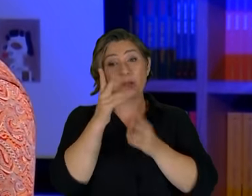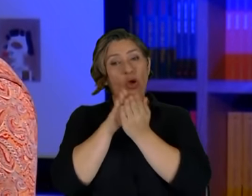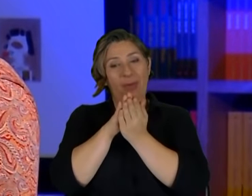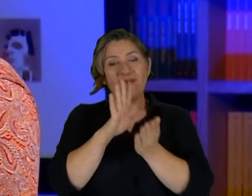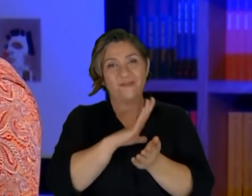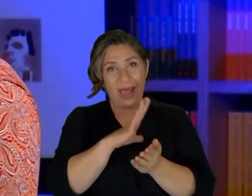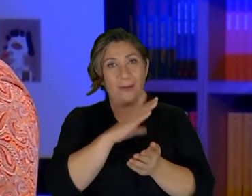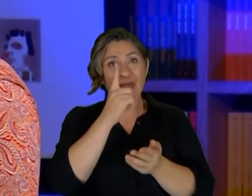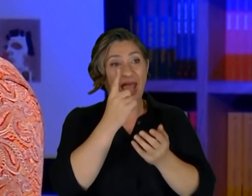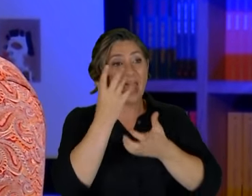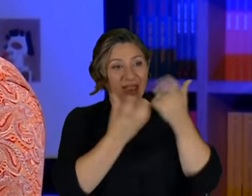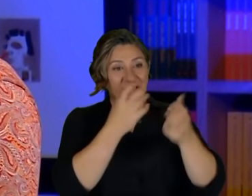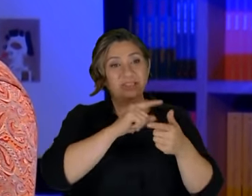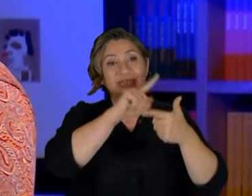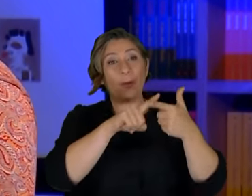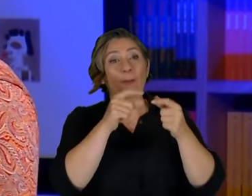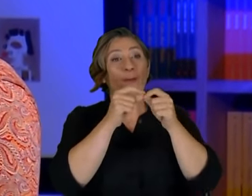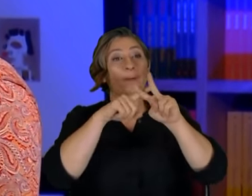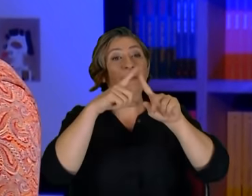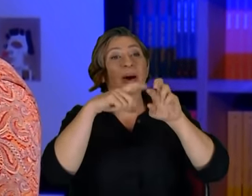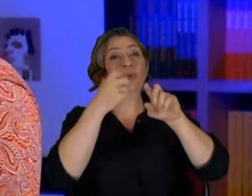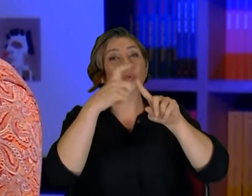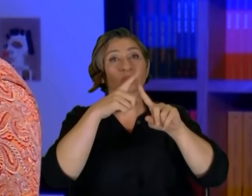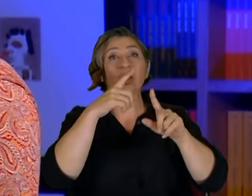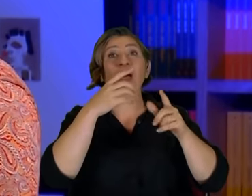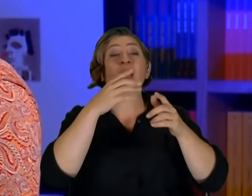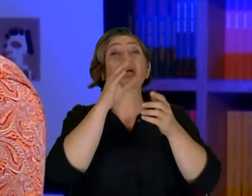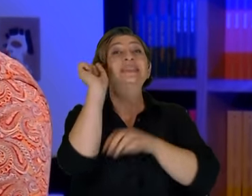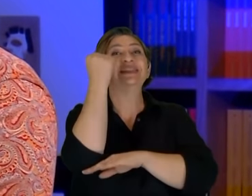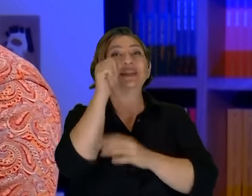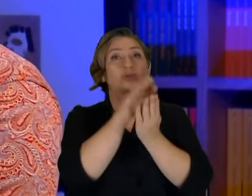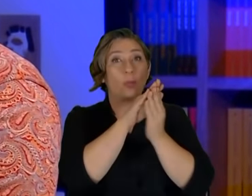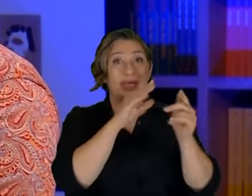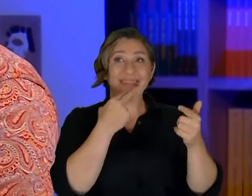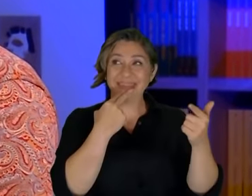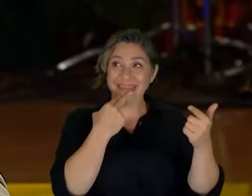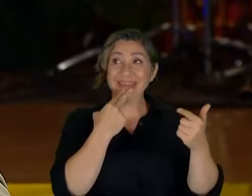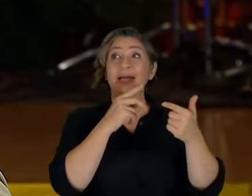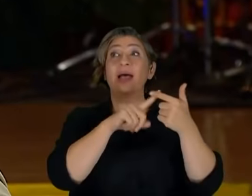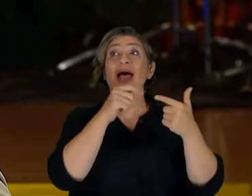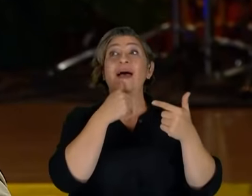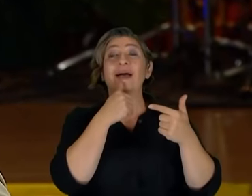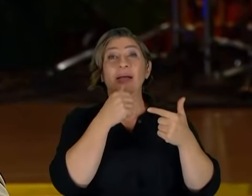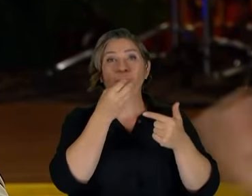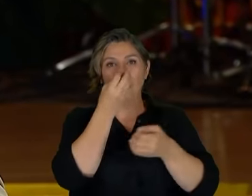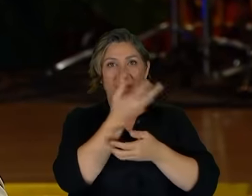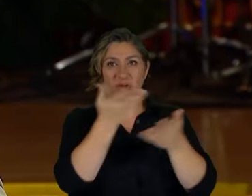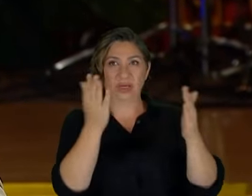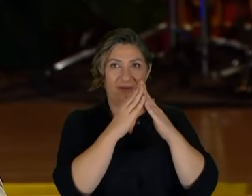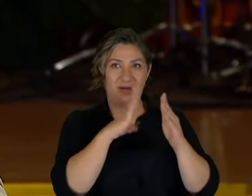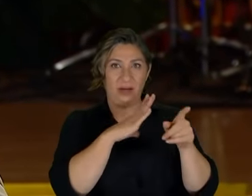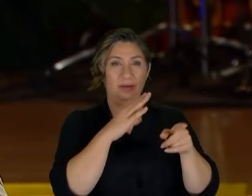köpeğim var. Birisinin ismi Ateş, diğerinin ismi Barut. Ateş kangal dişi. Erkek. Kangalı evde mi bakıyor? Hayır, bahçeli bir eviniz